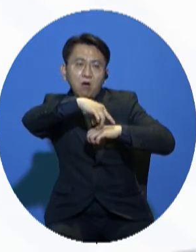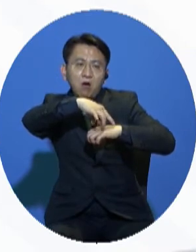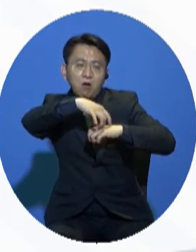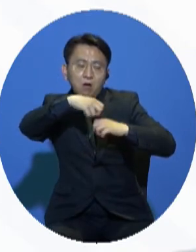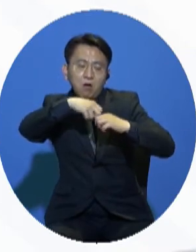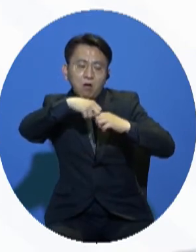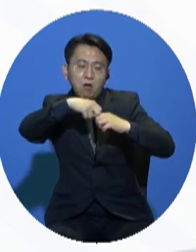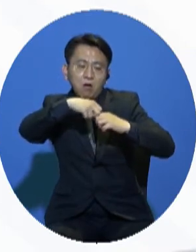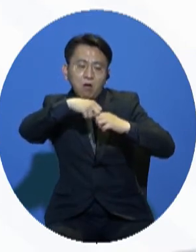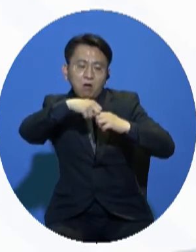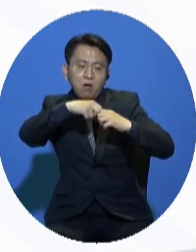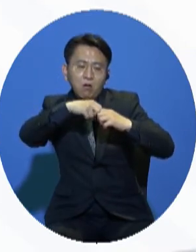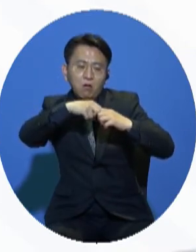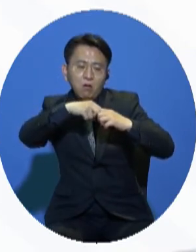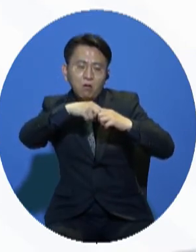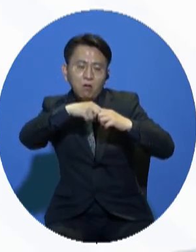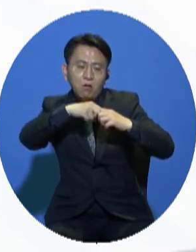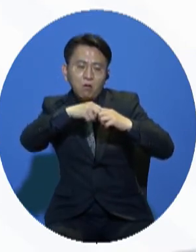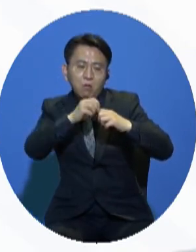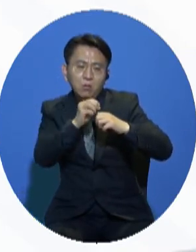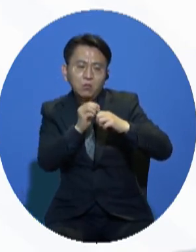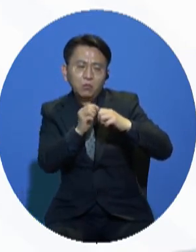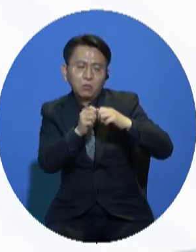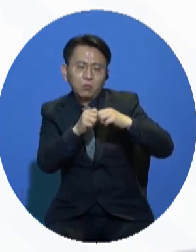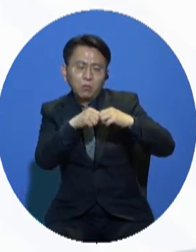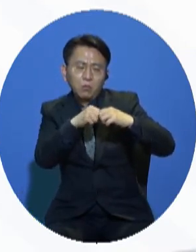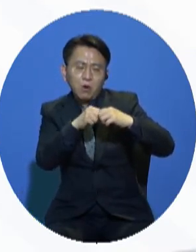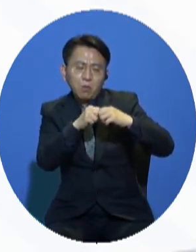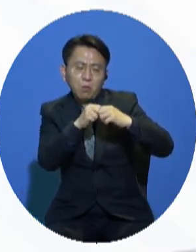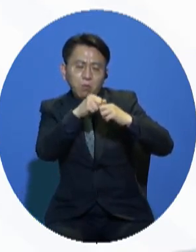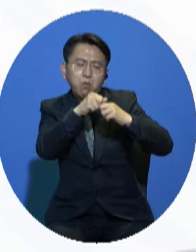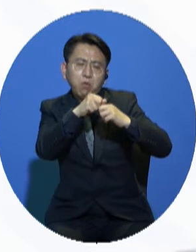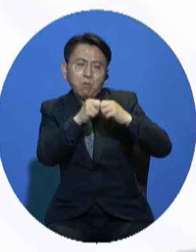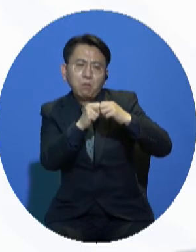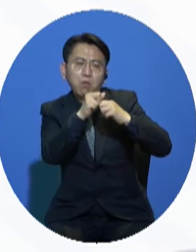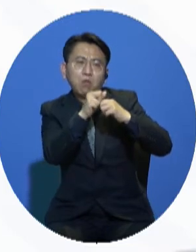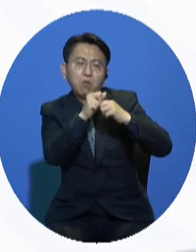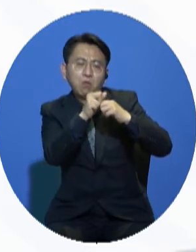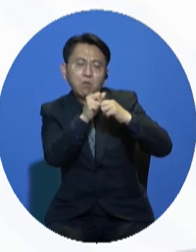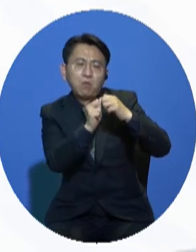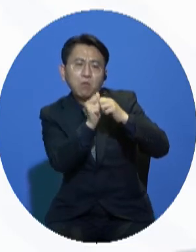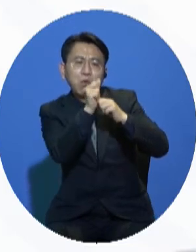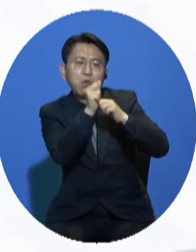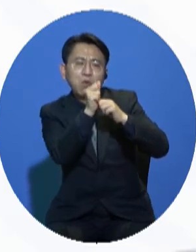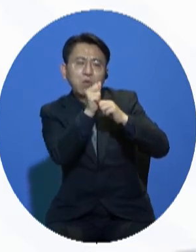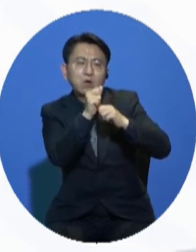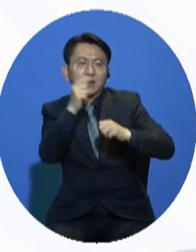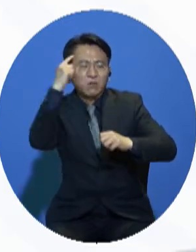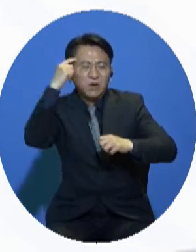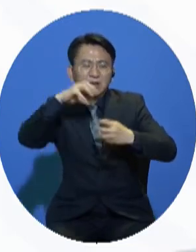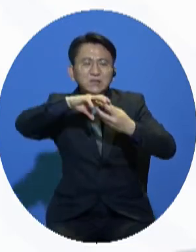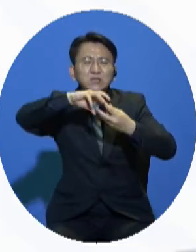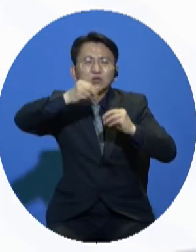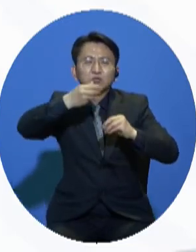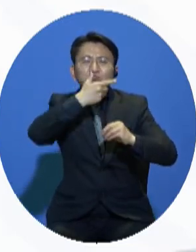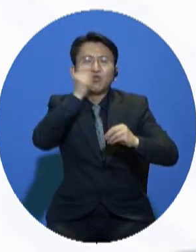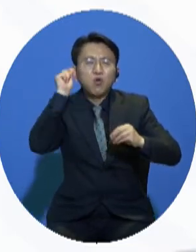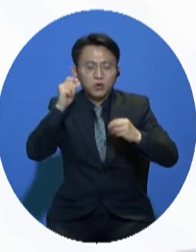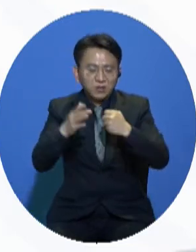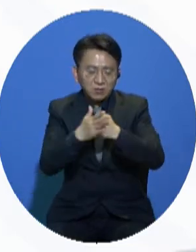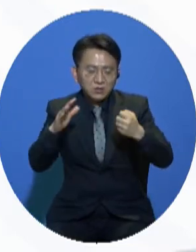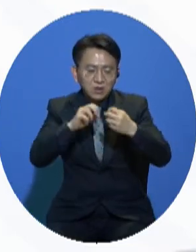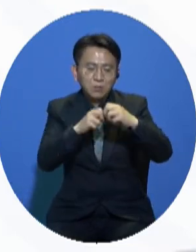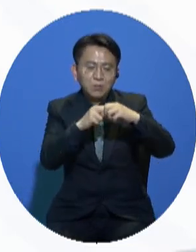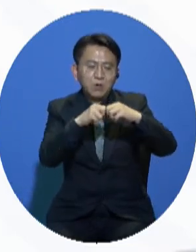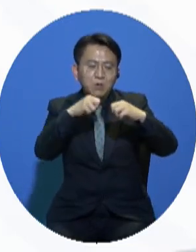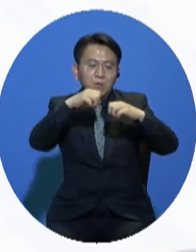any muscle. 튀어나와 I didn't have any 있었습니다. muscle 그 당시에 holding that 제가 wing down. 근육이 왼쪽 why 어깨 I 부분에 didn't have any 없었기 muscle 때문에 was that I 뼈가 was 이렇게 crawling around with 튀어났던